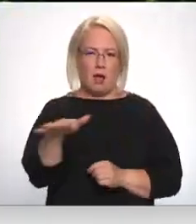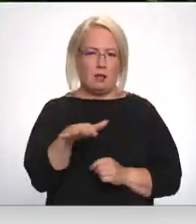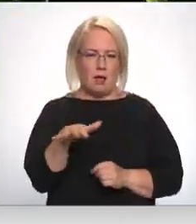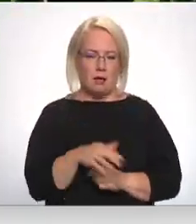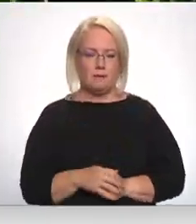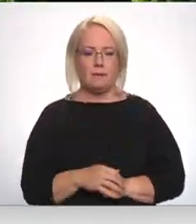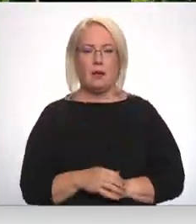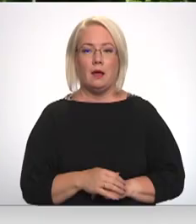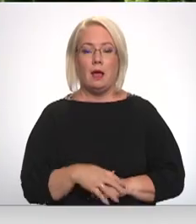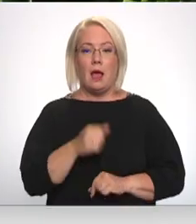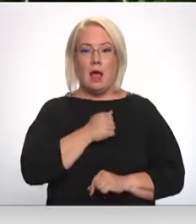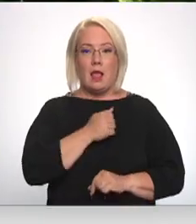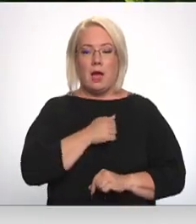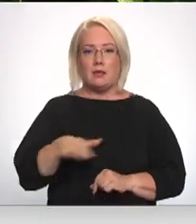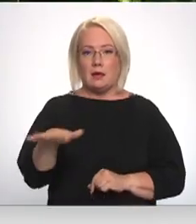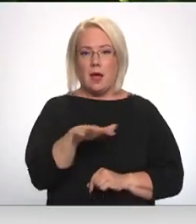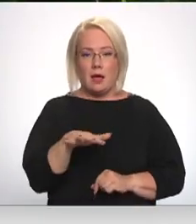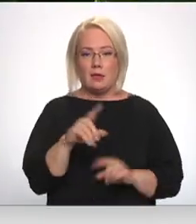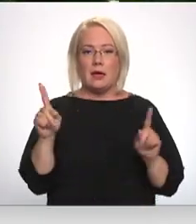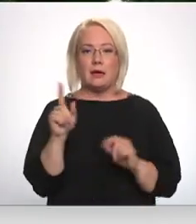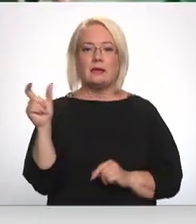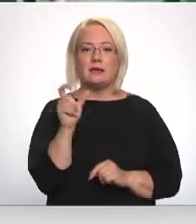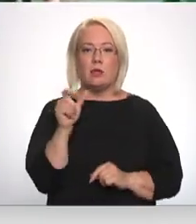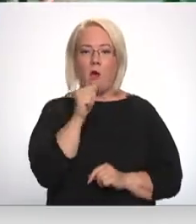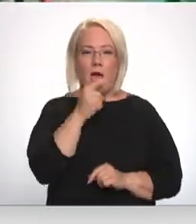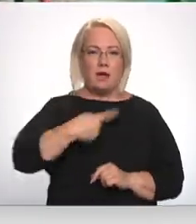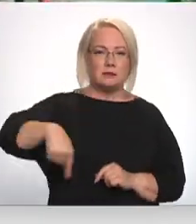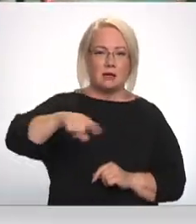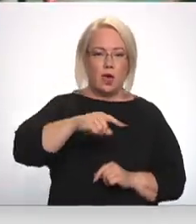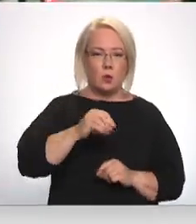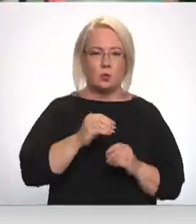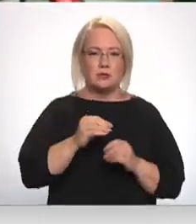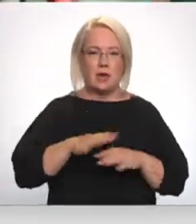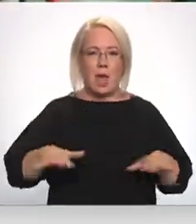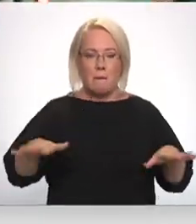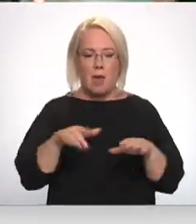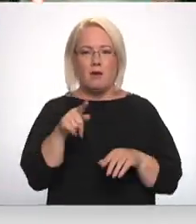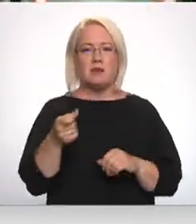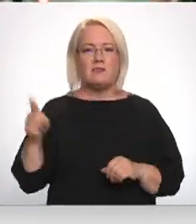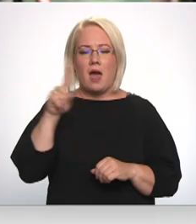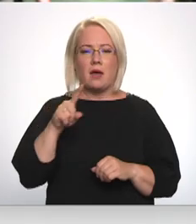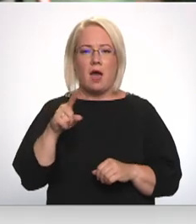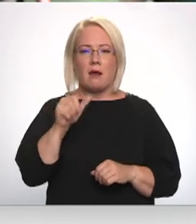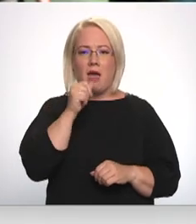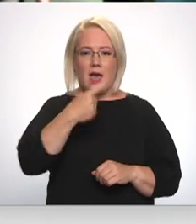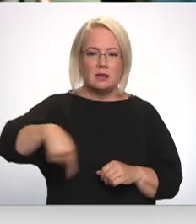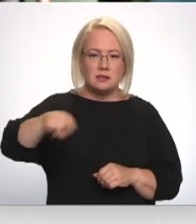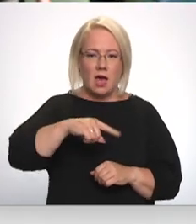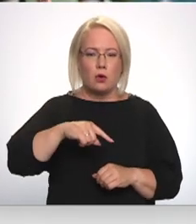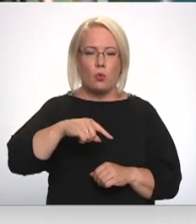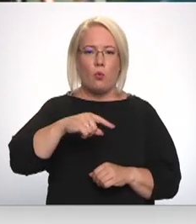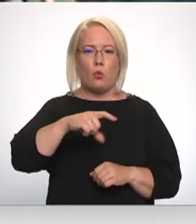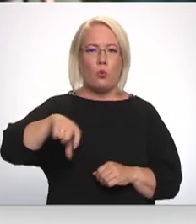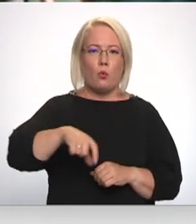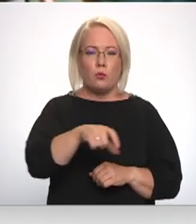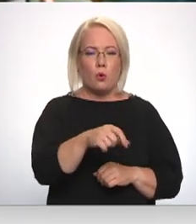Latgale mums ir, kā jau zināms, ir zilo ezeru zeme, tur ir visvairāk ezeru un arī visvairāk upju. Un jā, Latgale no